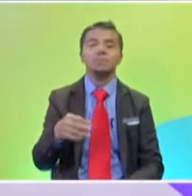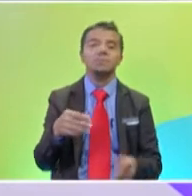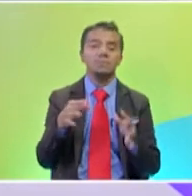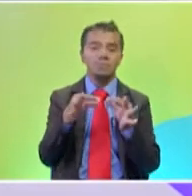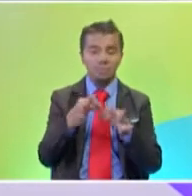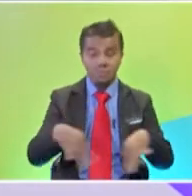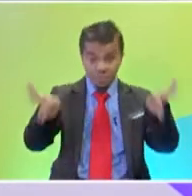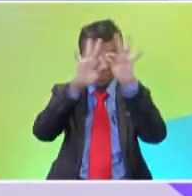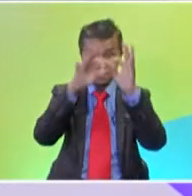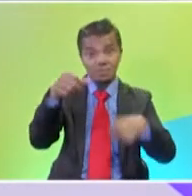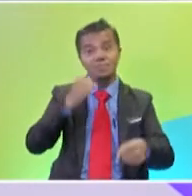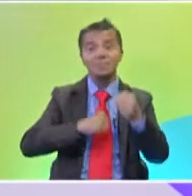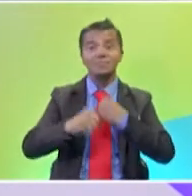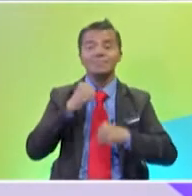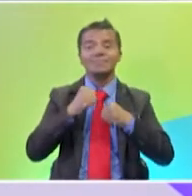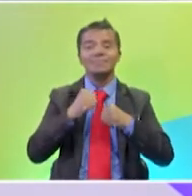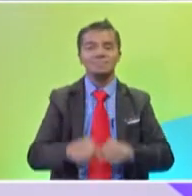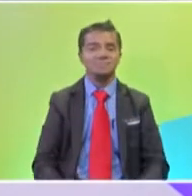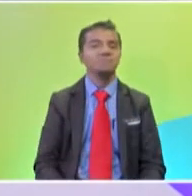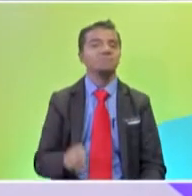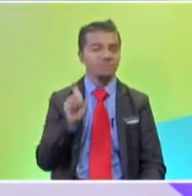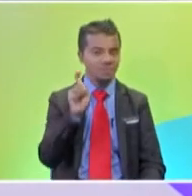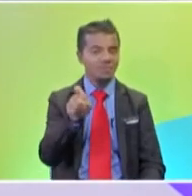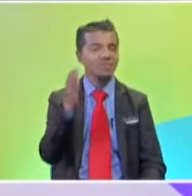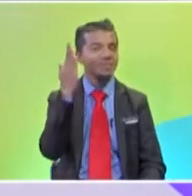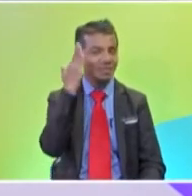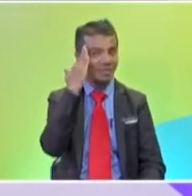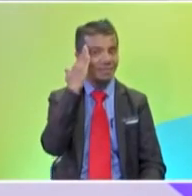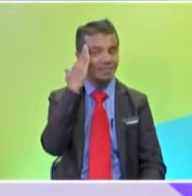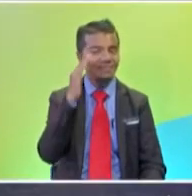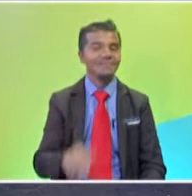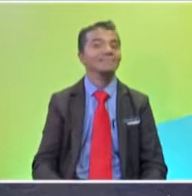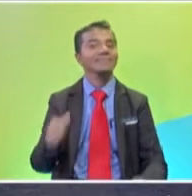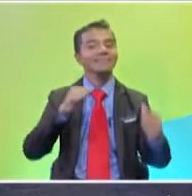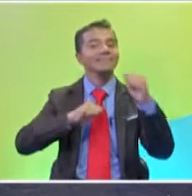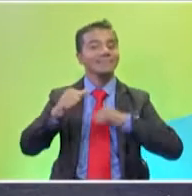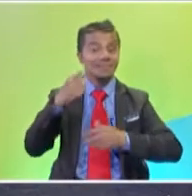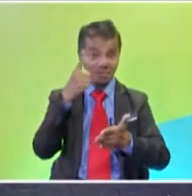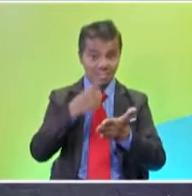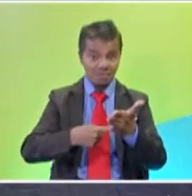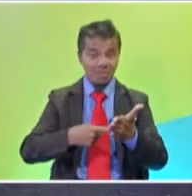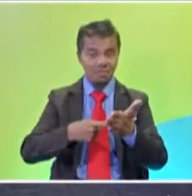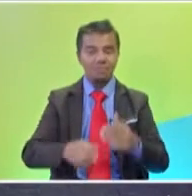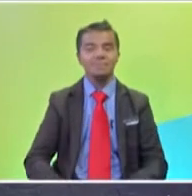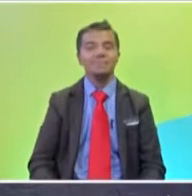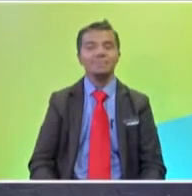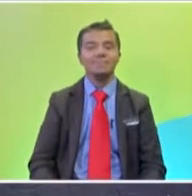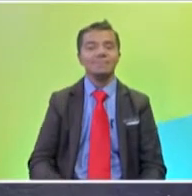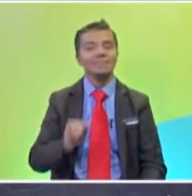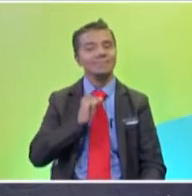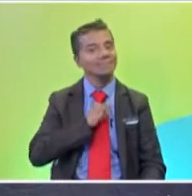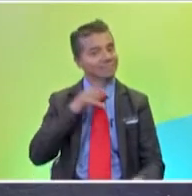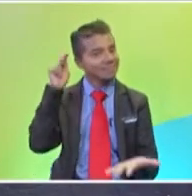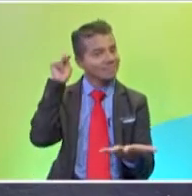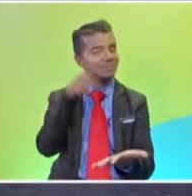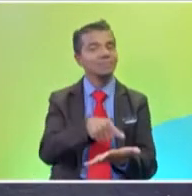maksud cyborg, rasa-rasanya kita dah boleh dah untuk aktiviti seterusnya, Rina. Betul tu cikgu. Dan pastinya saya percaya